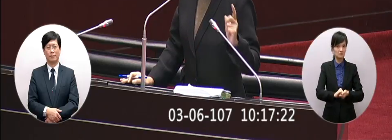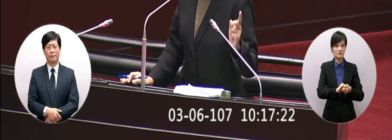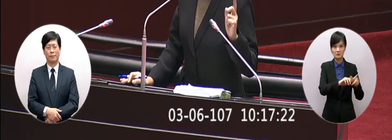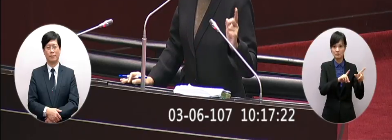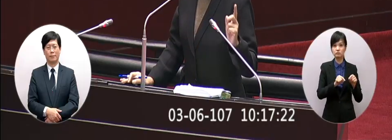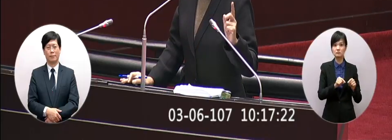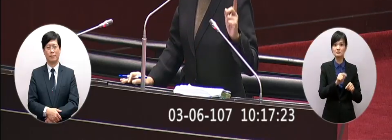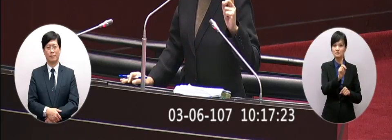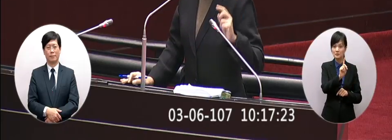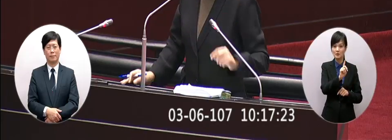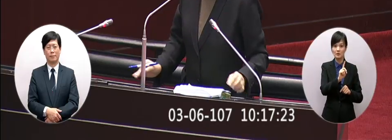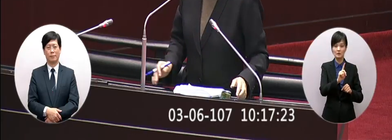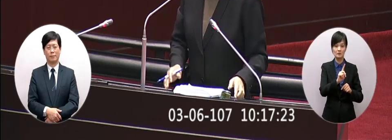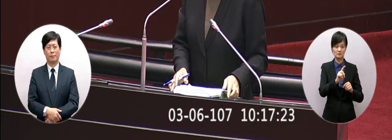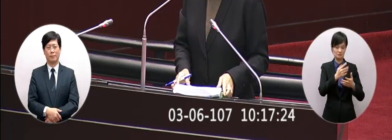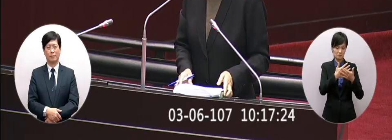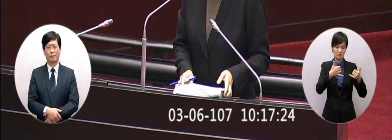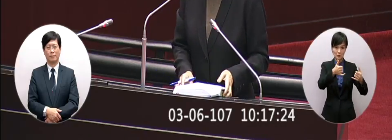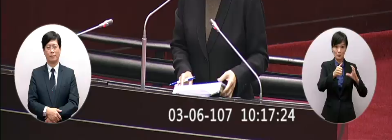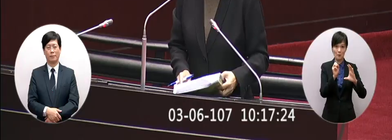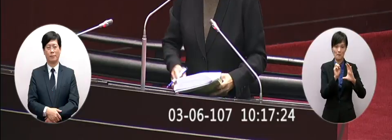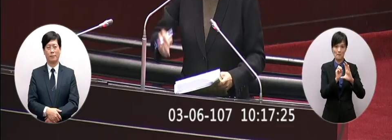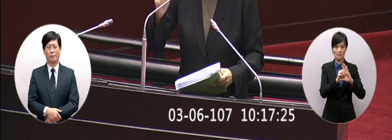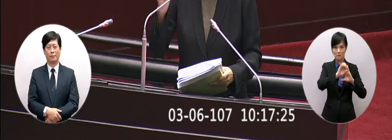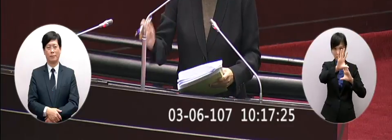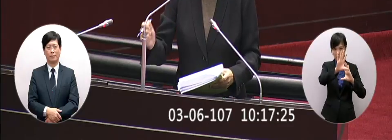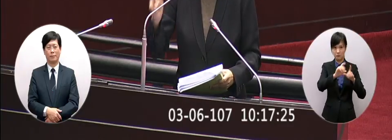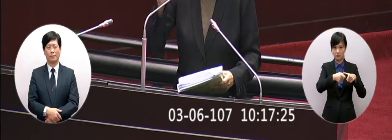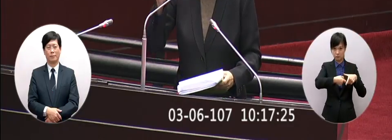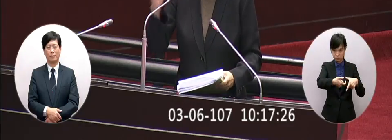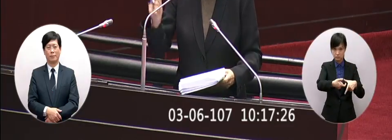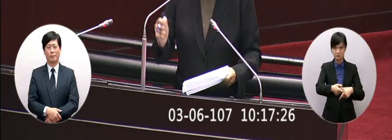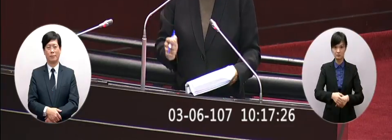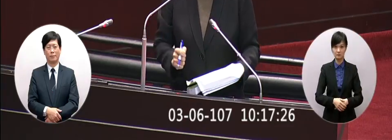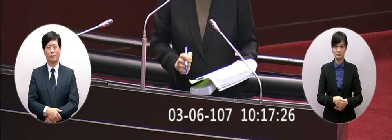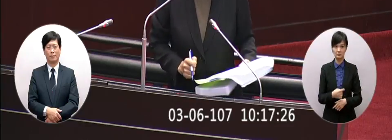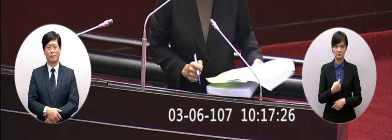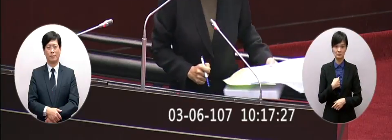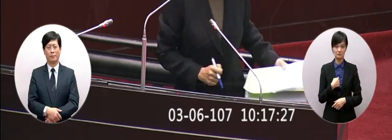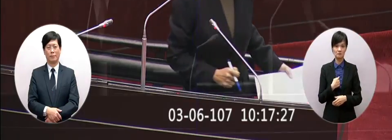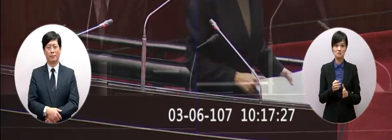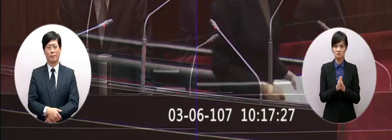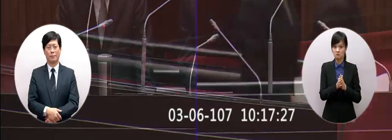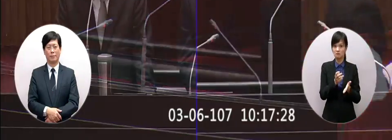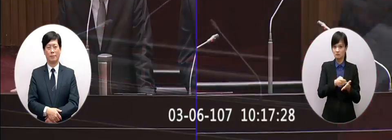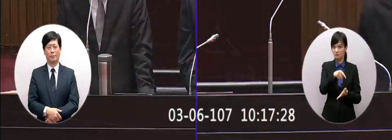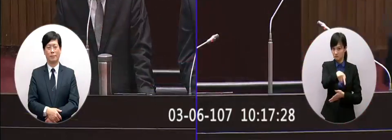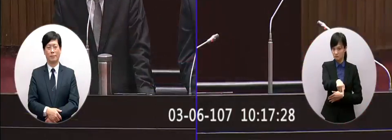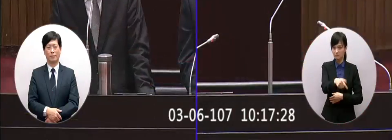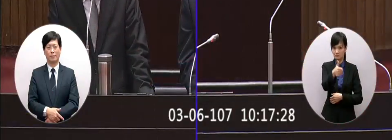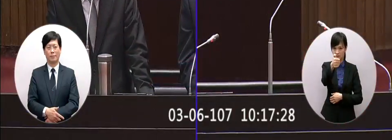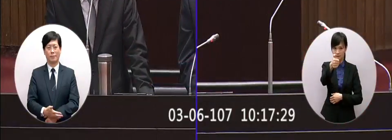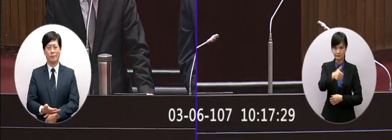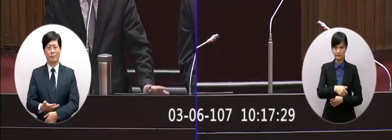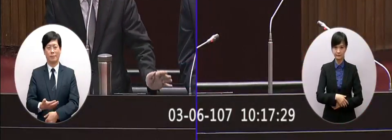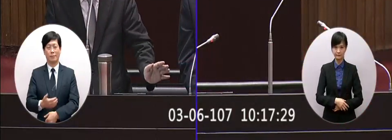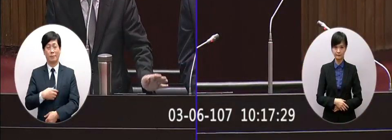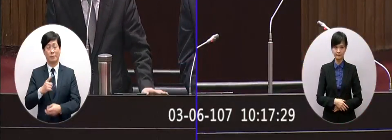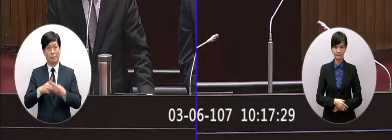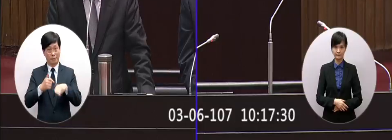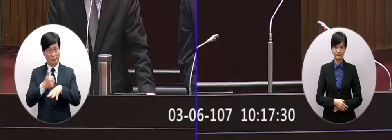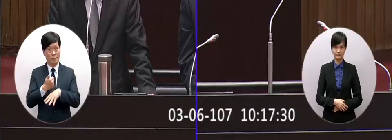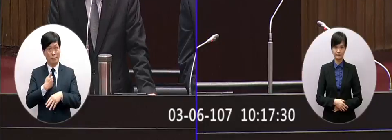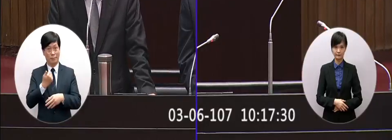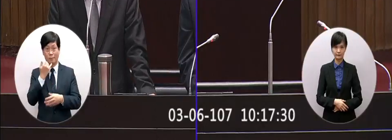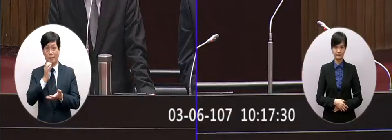会上网公告，这是我们最后的卑微的要求。谢谢。 那个主席，